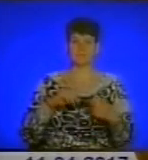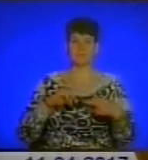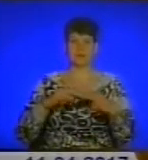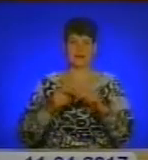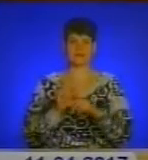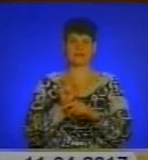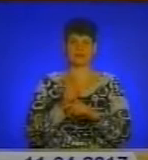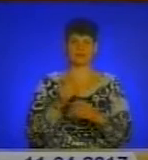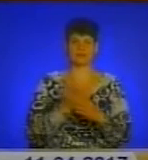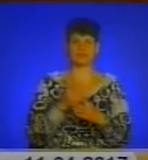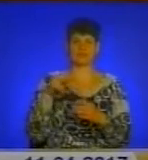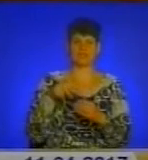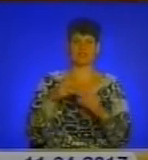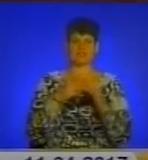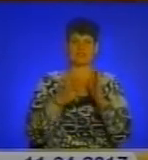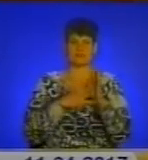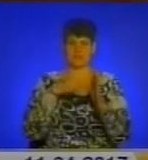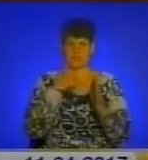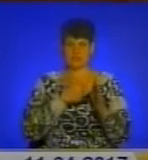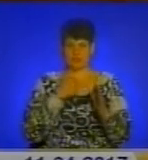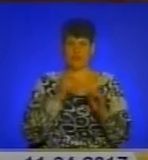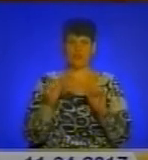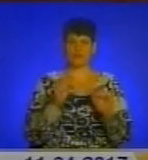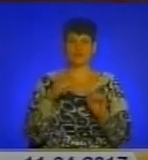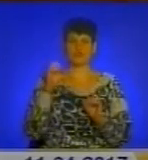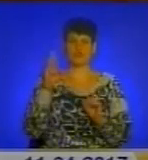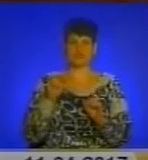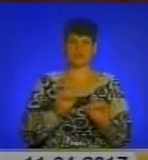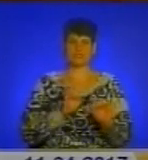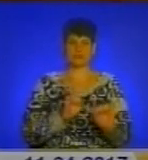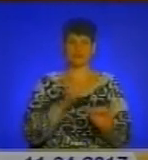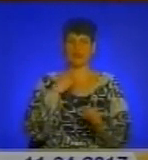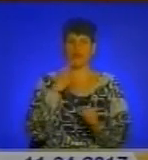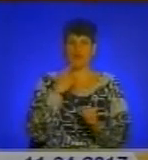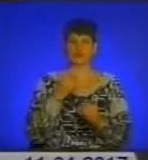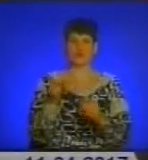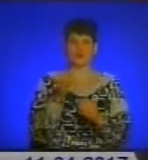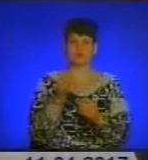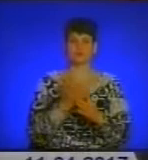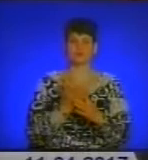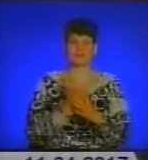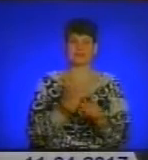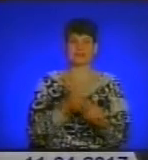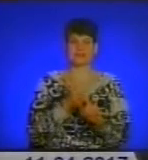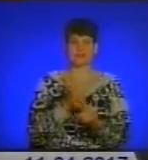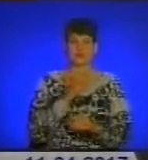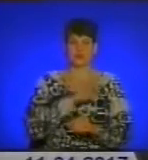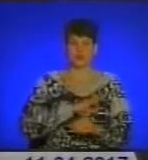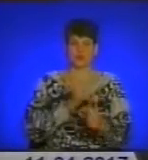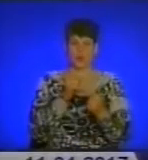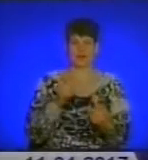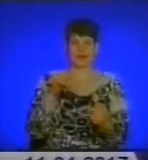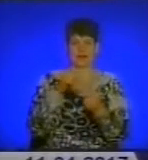перепризначення субсидій на 2018 рік. В управлінні соцзахисту наголошують, що розмір субсидії залежить від доходу конкретної